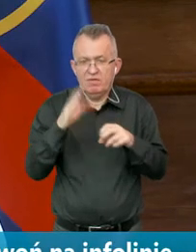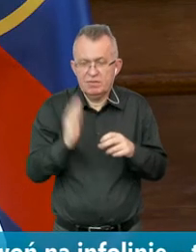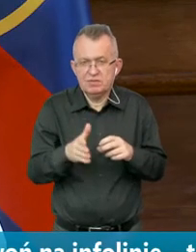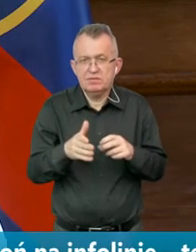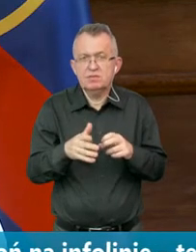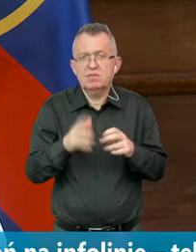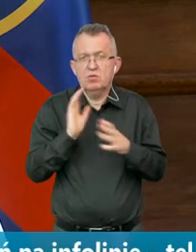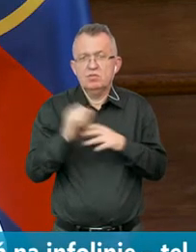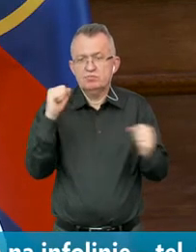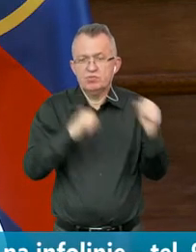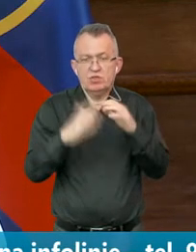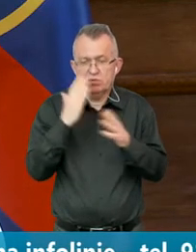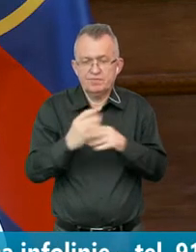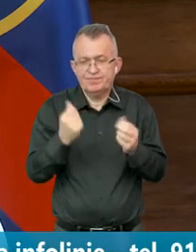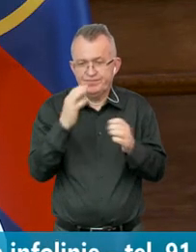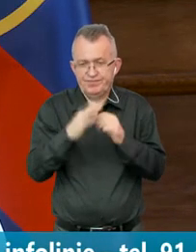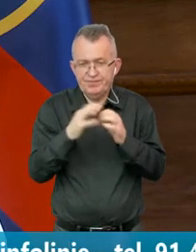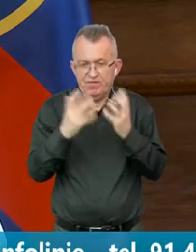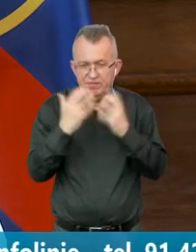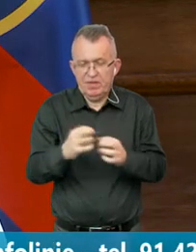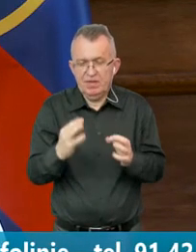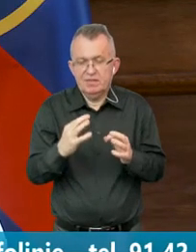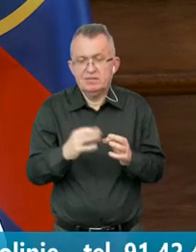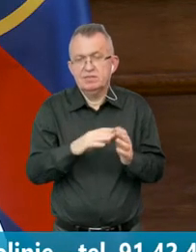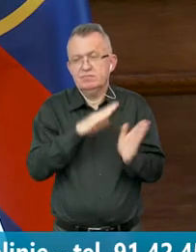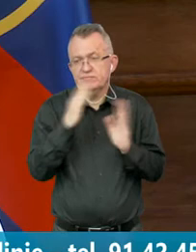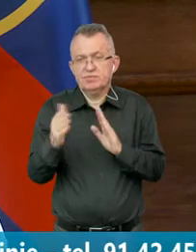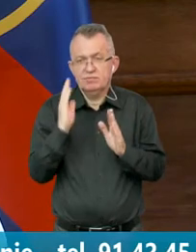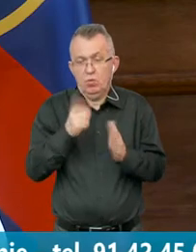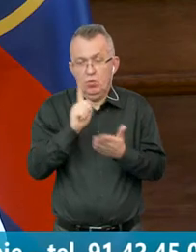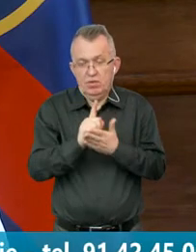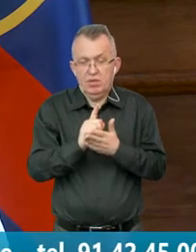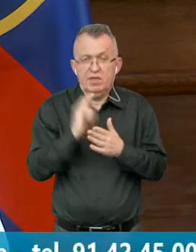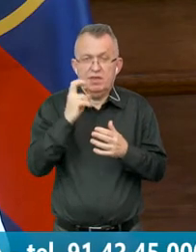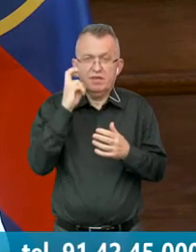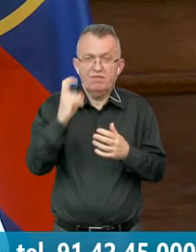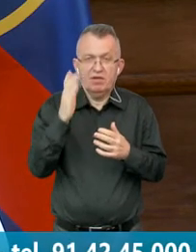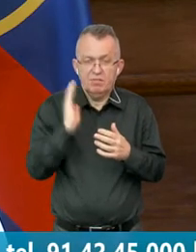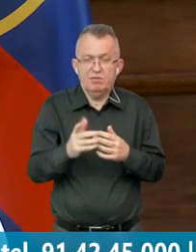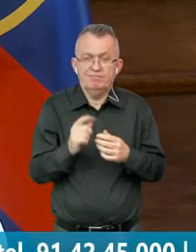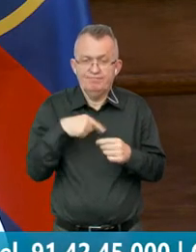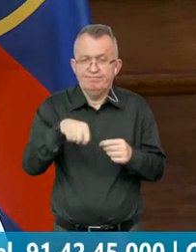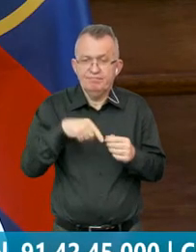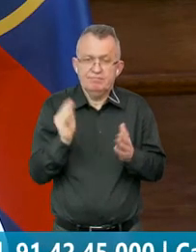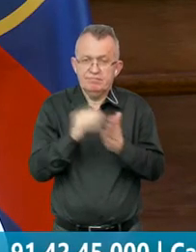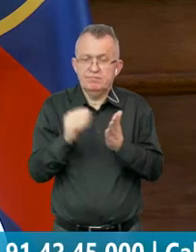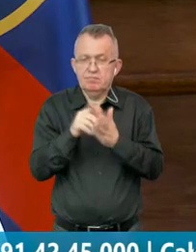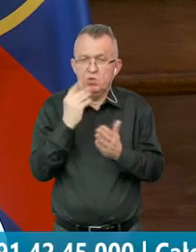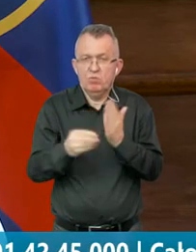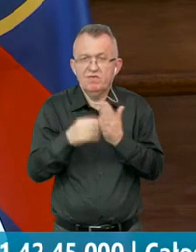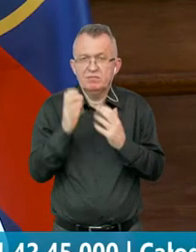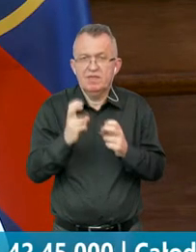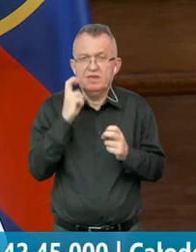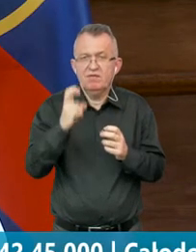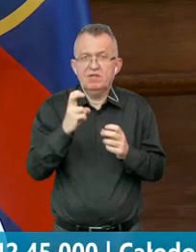jesteśmy już po przetargach, trwa analiza ofert, więc mam nadzieję, że to się wszystko uda. No i tramwaje będziemy sukcesywnie dokupywali, a też przypomnę, że tramwaje są